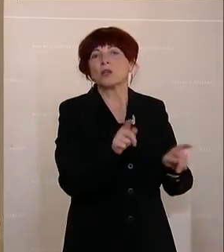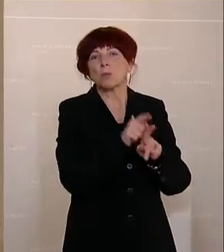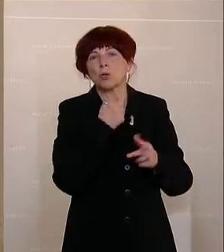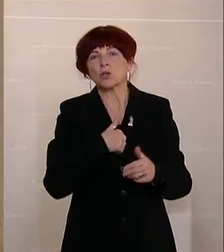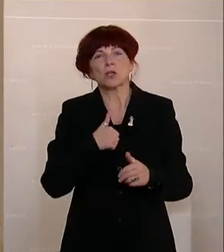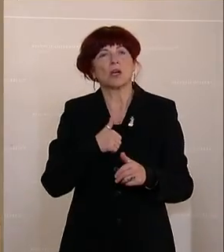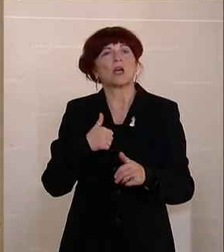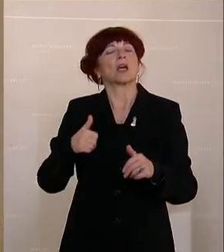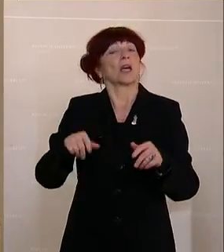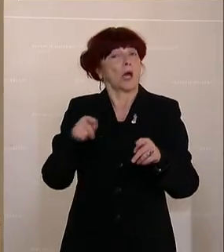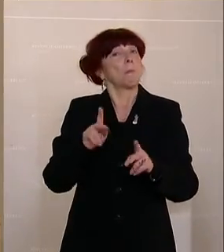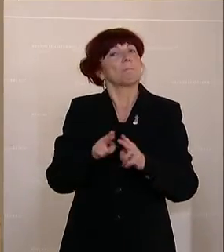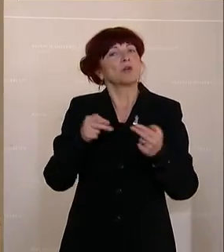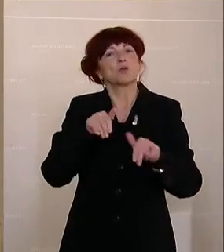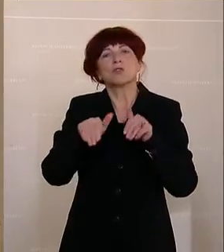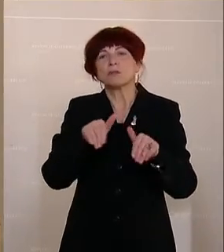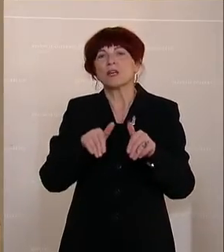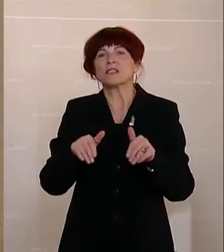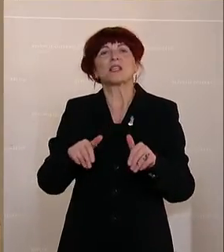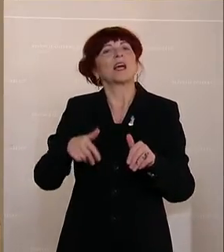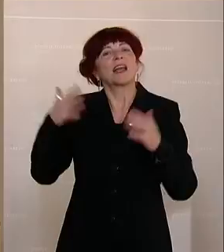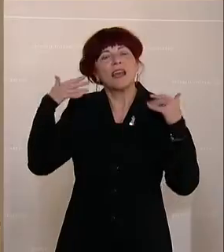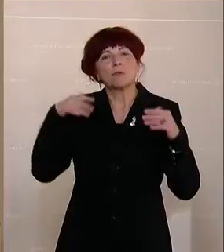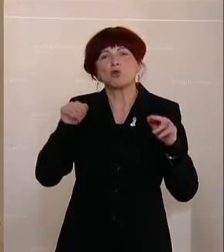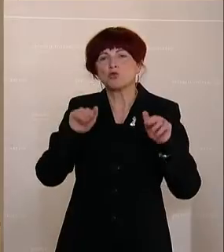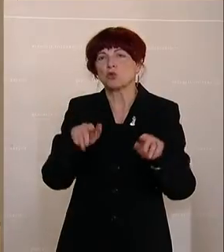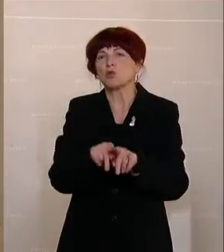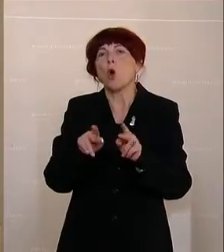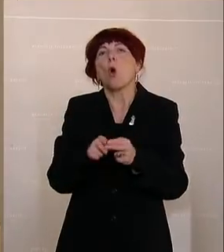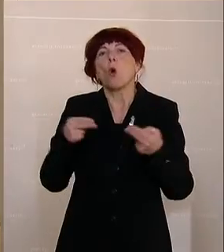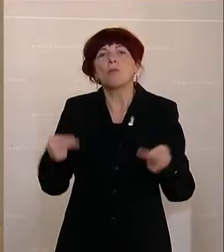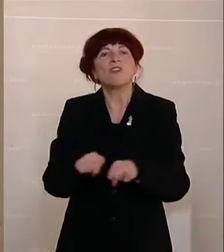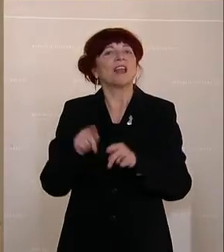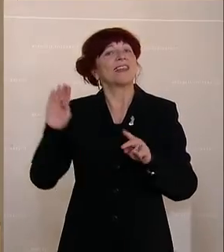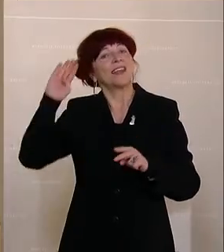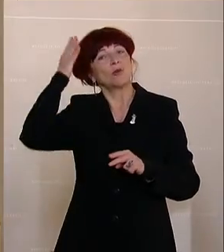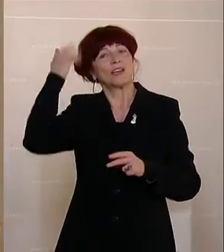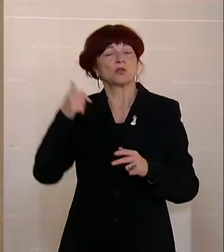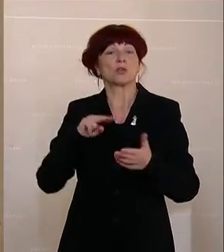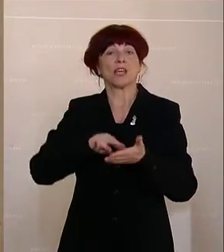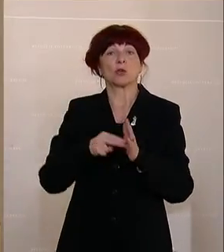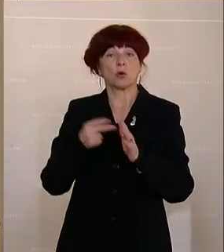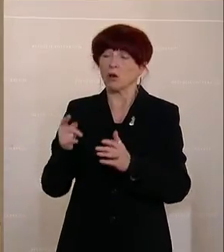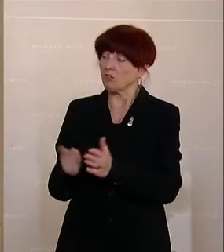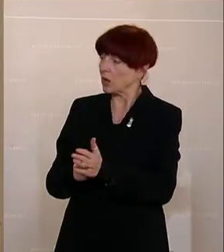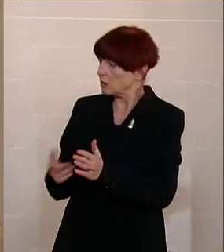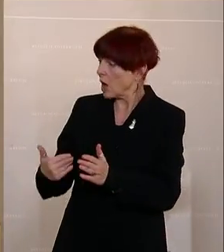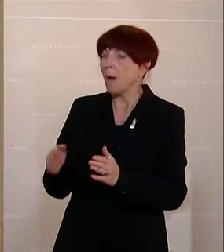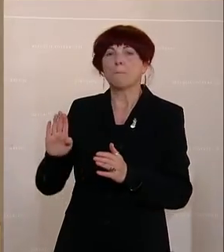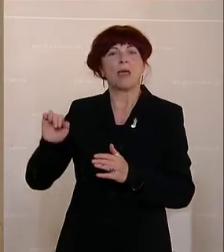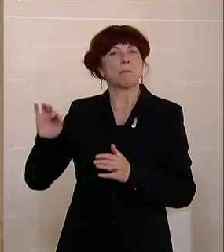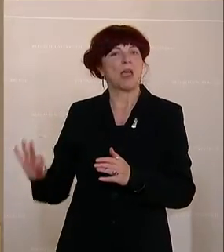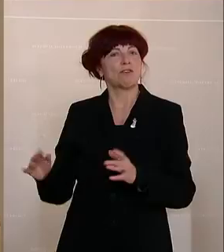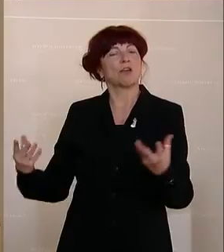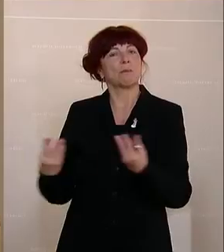Bundesregierung, insbesondere die Bundesministerin für Klimaschutz, Umwelt, Energie, Mobilität, Innovation und Technologie, wird aufgefordert, in Zusammenarbeit mit dem BMF und entsprechend